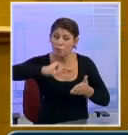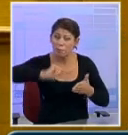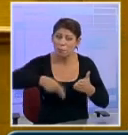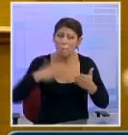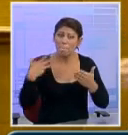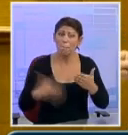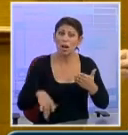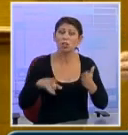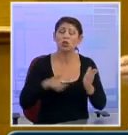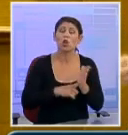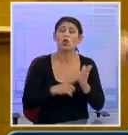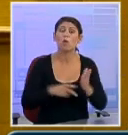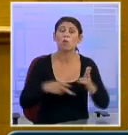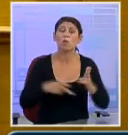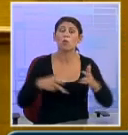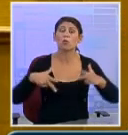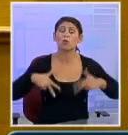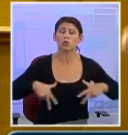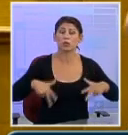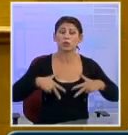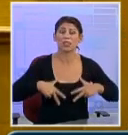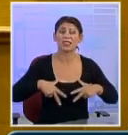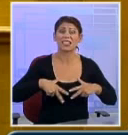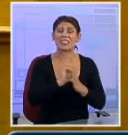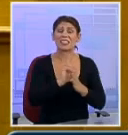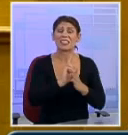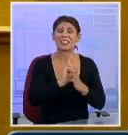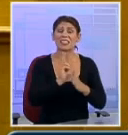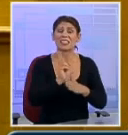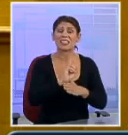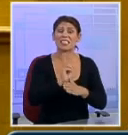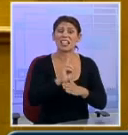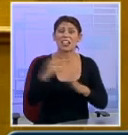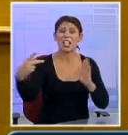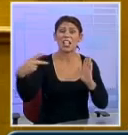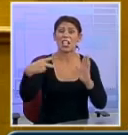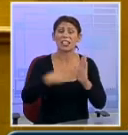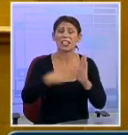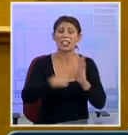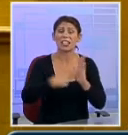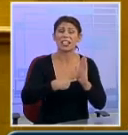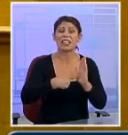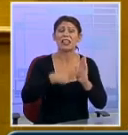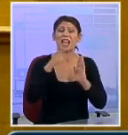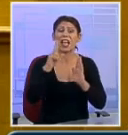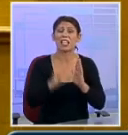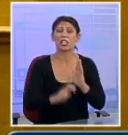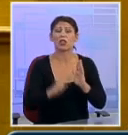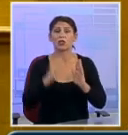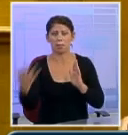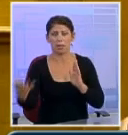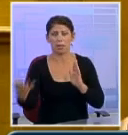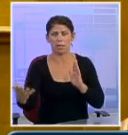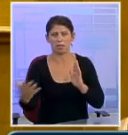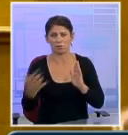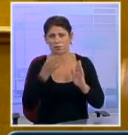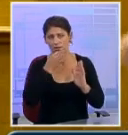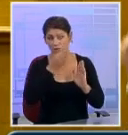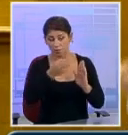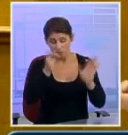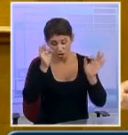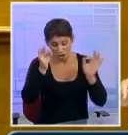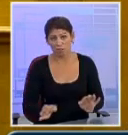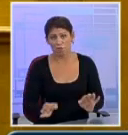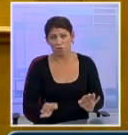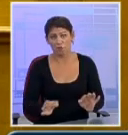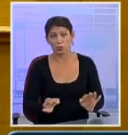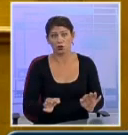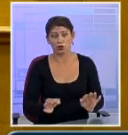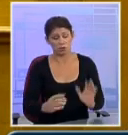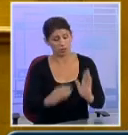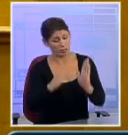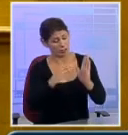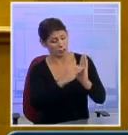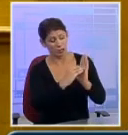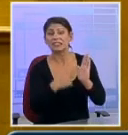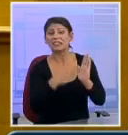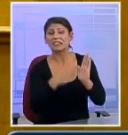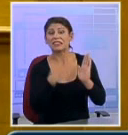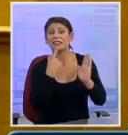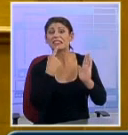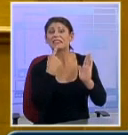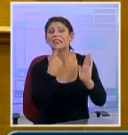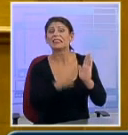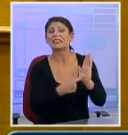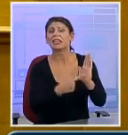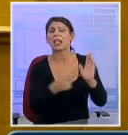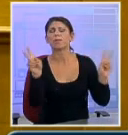θα διορίζονται χωρίς κρατική παρέμβαση. Το έχει υπογράψει. Το λέει ο προϋπολογισμός. Και έρχεται εδώ και μαζί θα τα αλλάξω.